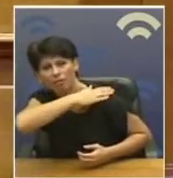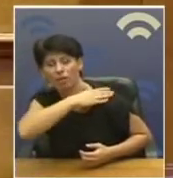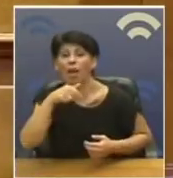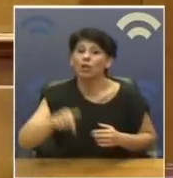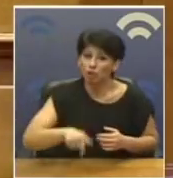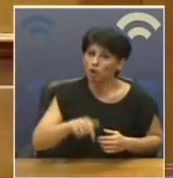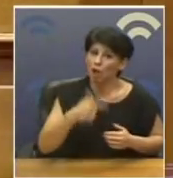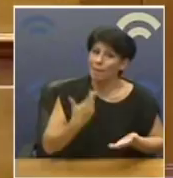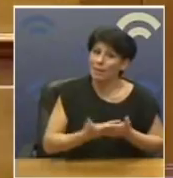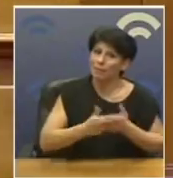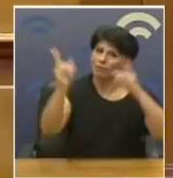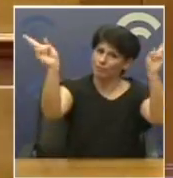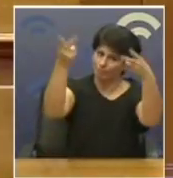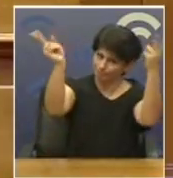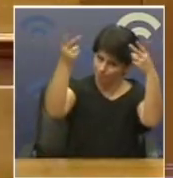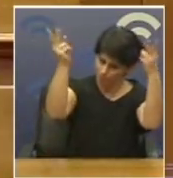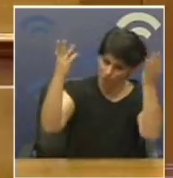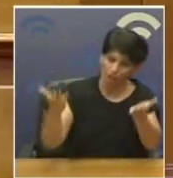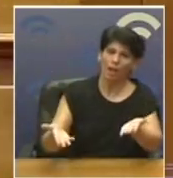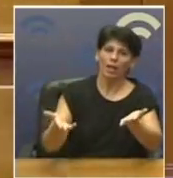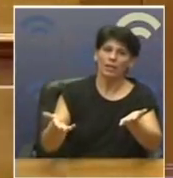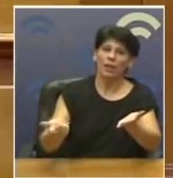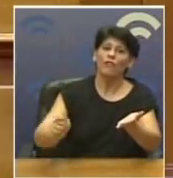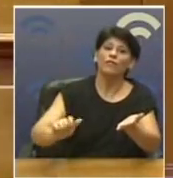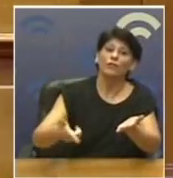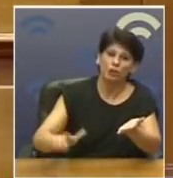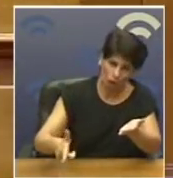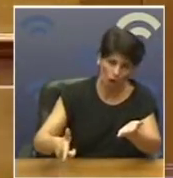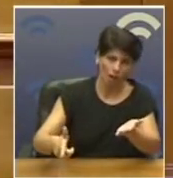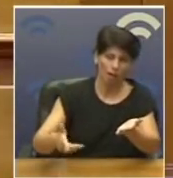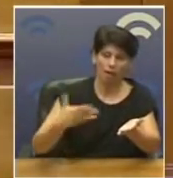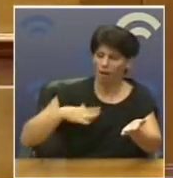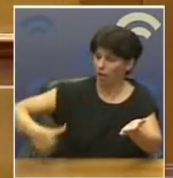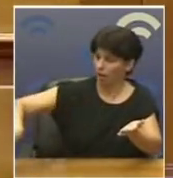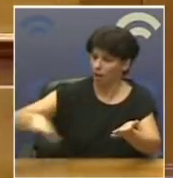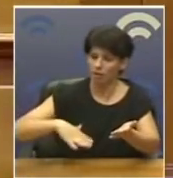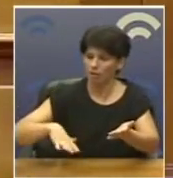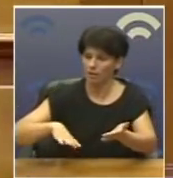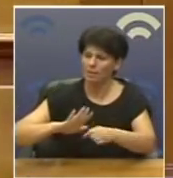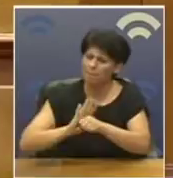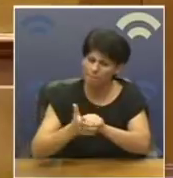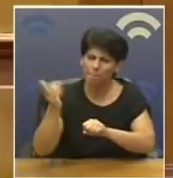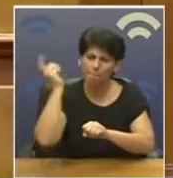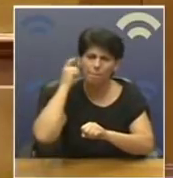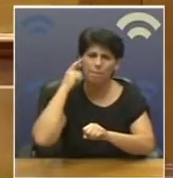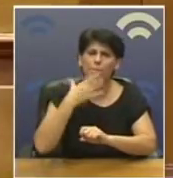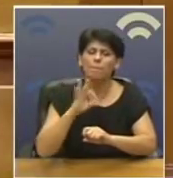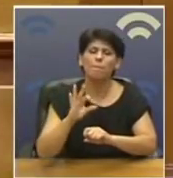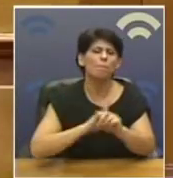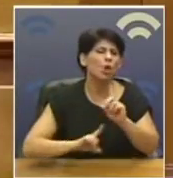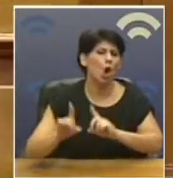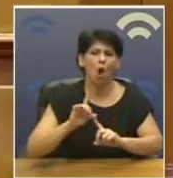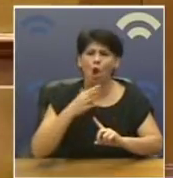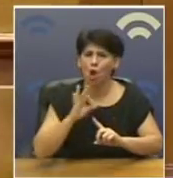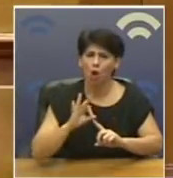έολα, τα επιχειρήματά σας είναι φτωχά. Ο ελληνικός λαός νομίζω έχει πλήρως κατανοήσει ποιος είναι ο λόγος για τον οποίο σας